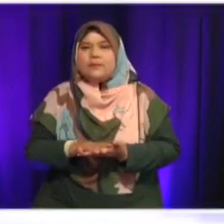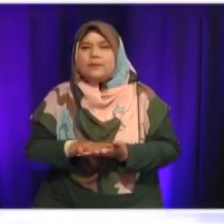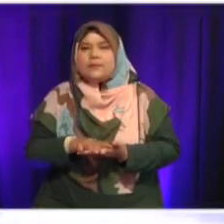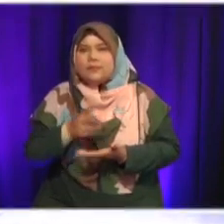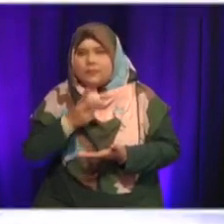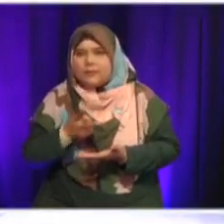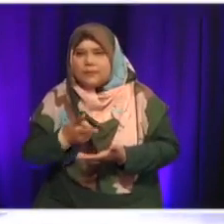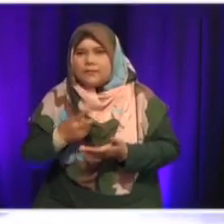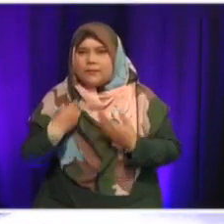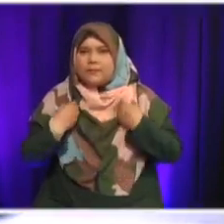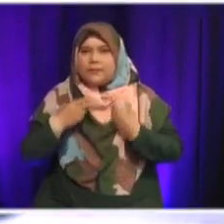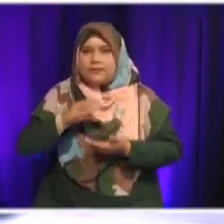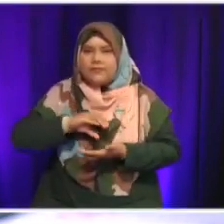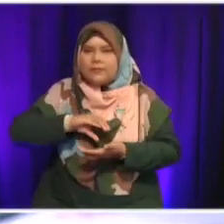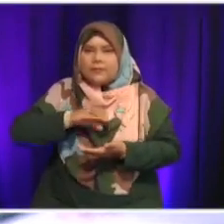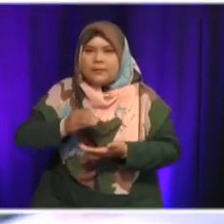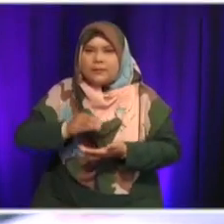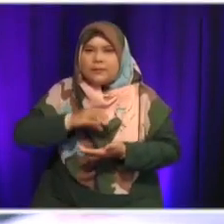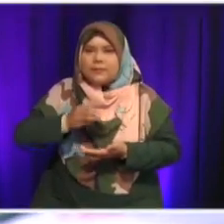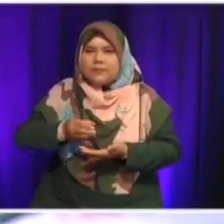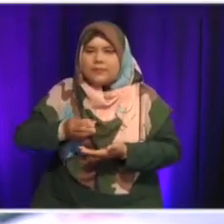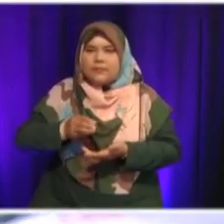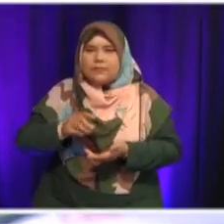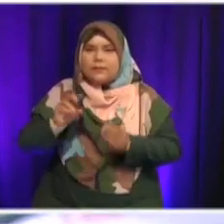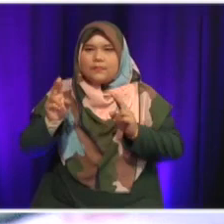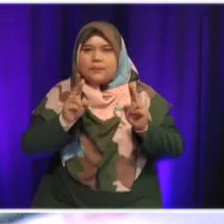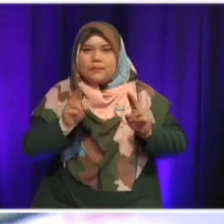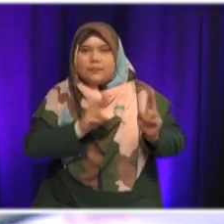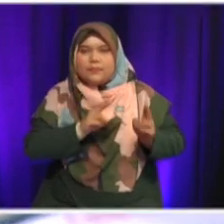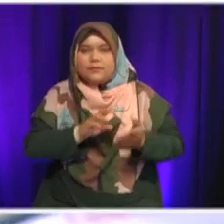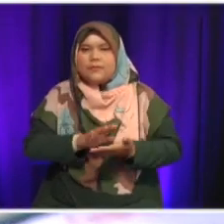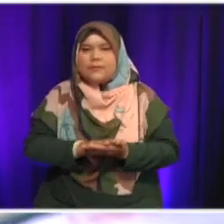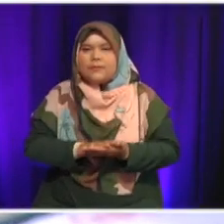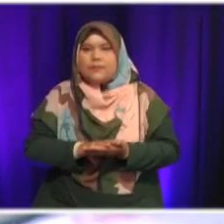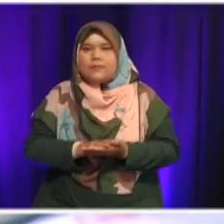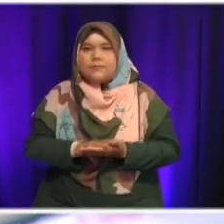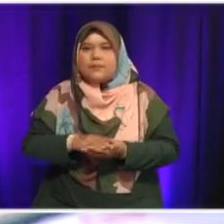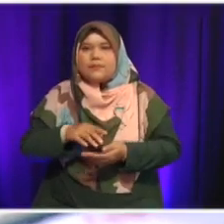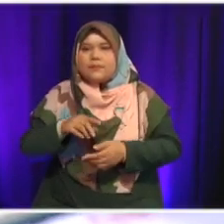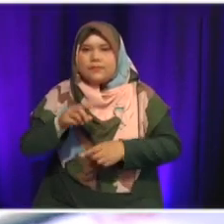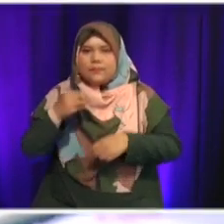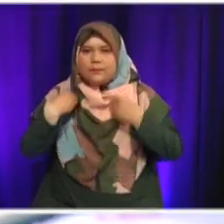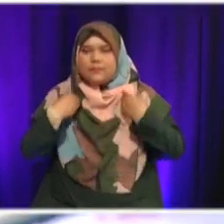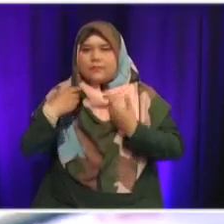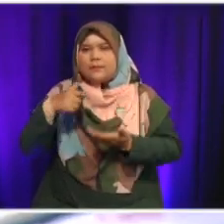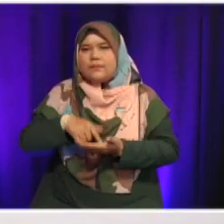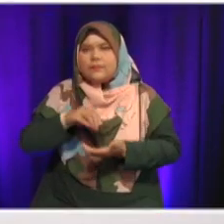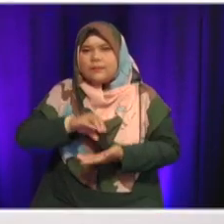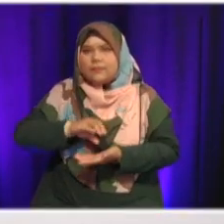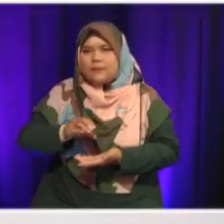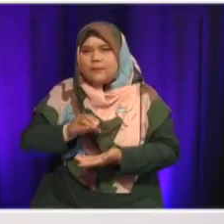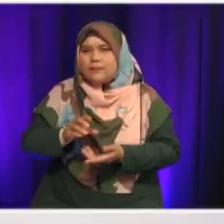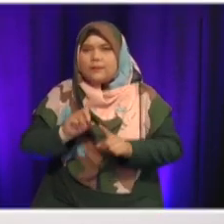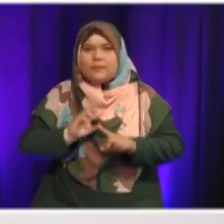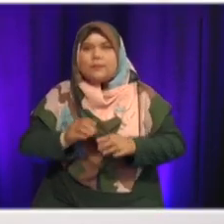tak gelembung udara di itu naik ke permukaan atas kalau ada naik bukan atas masuk masih ada lagi gelembung udara di sebelahku jadi